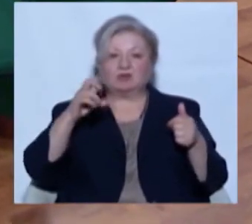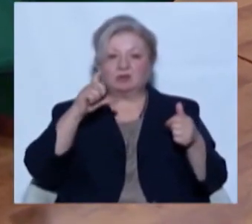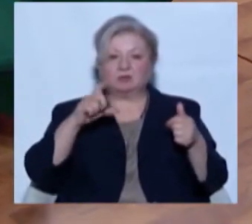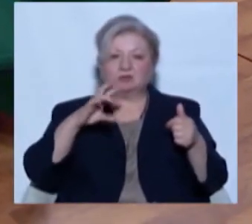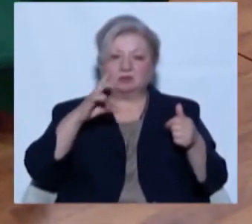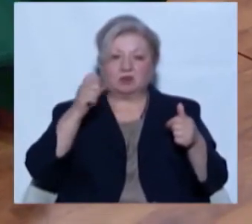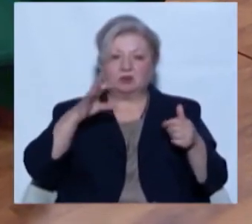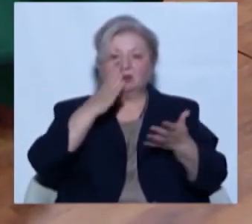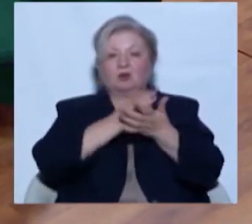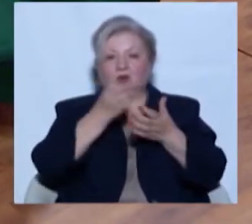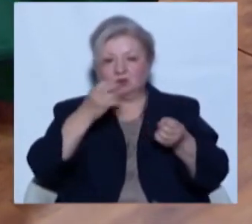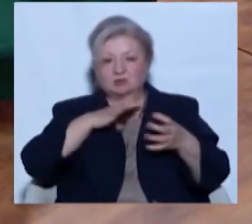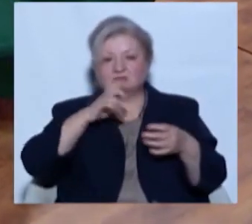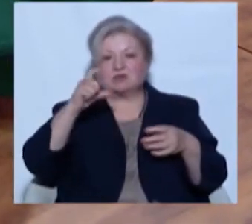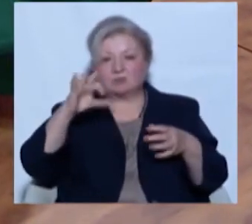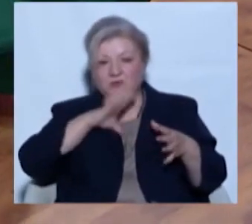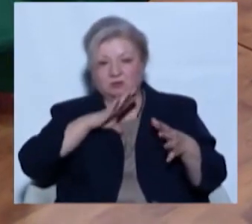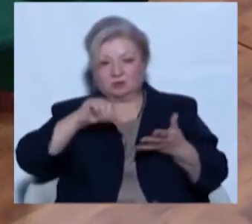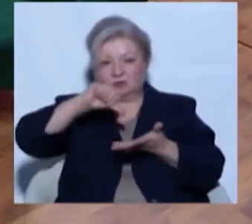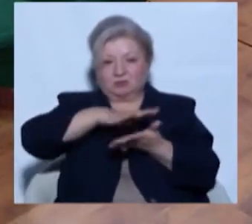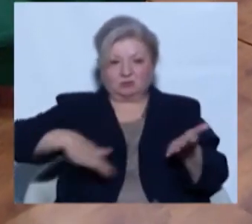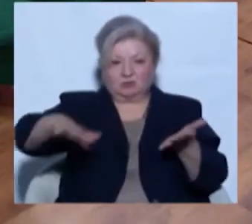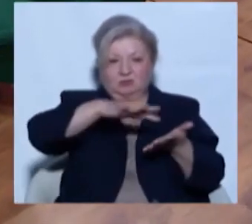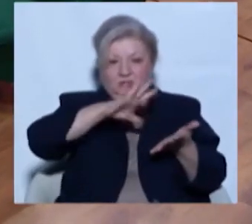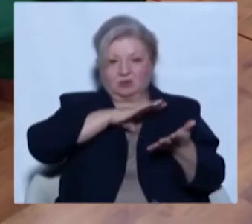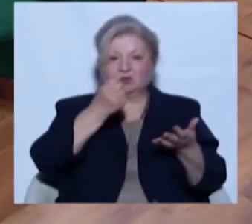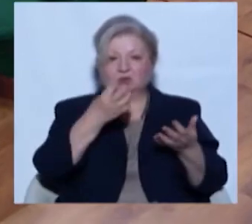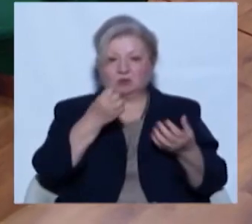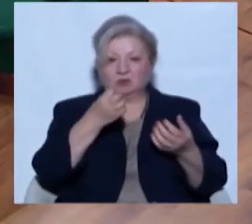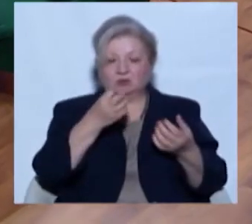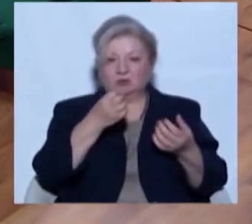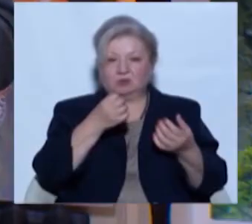როგორც აღნიშნეთ, არსებობდა ორი